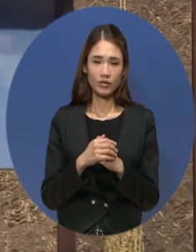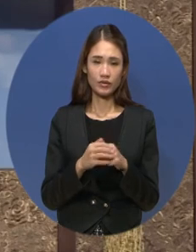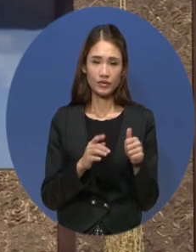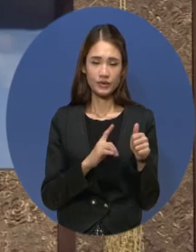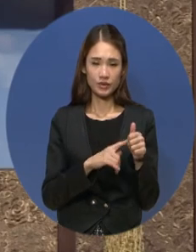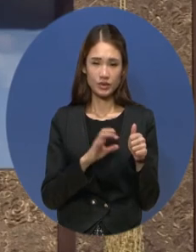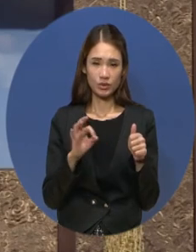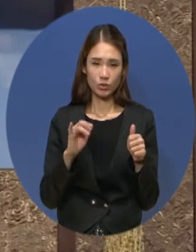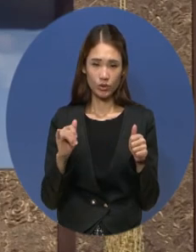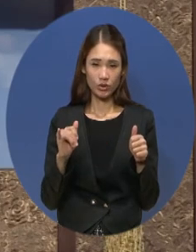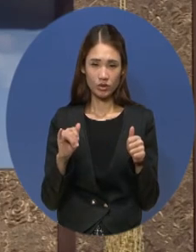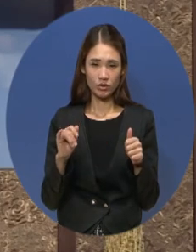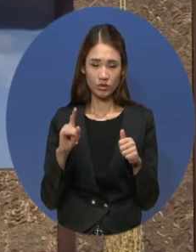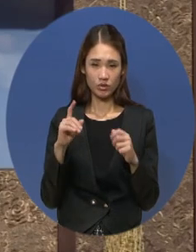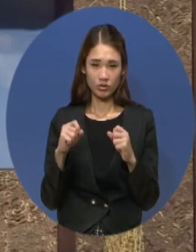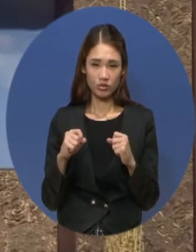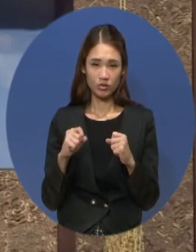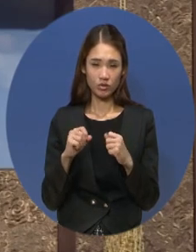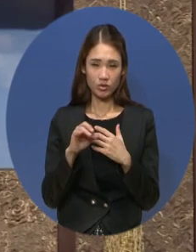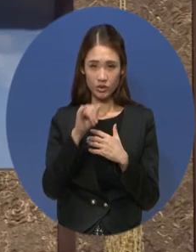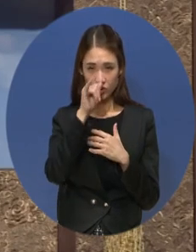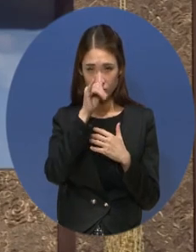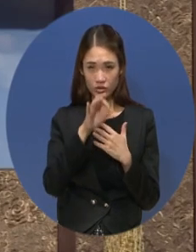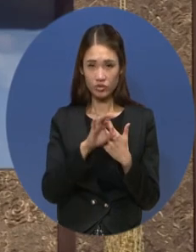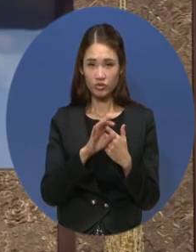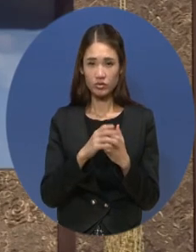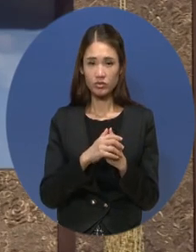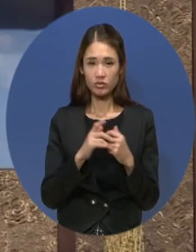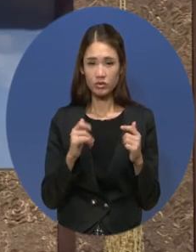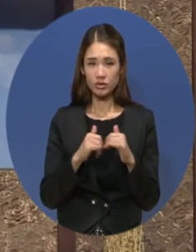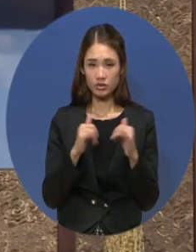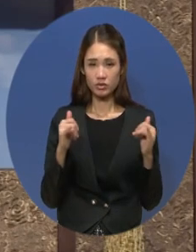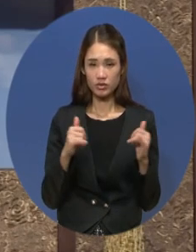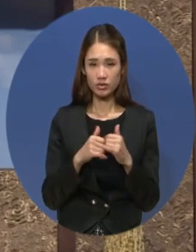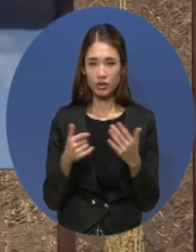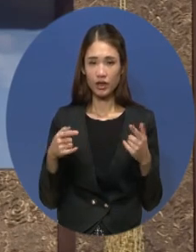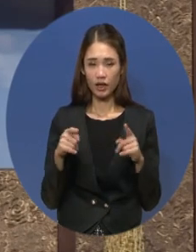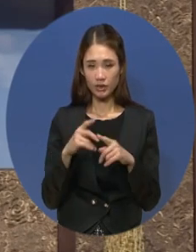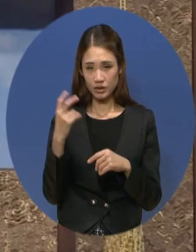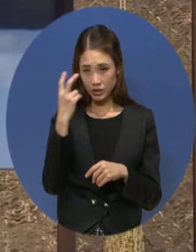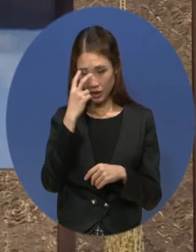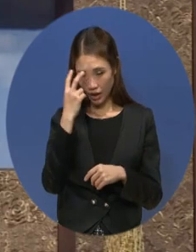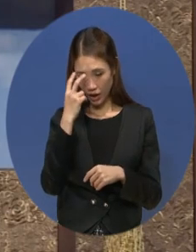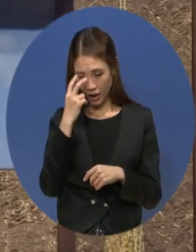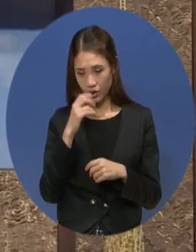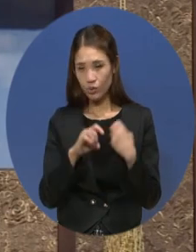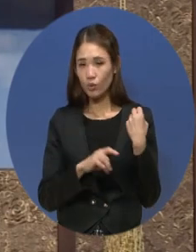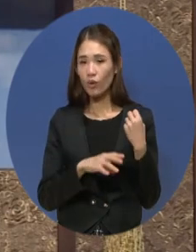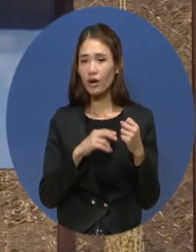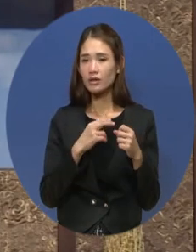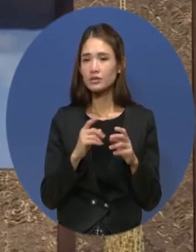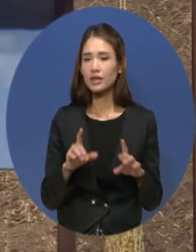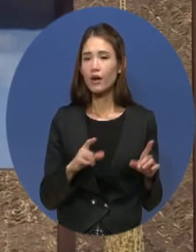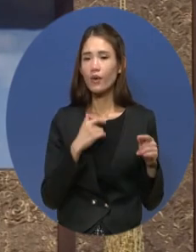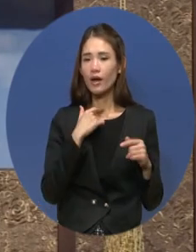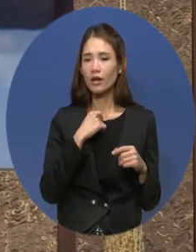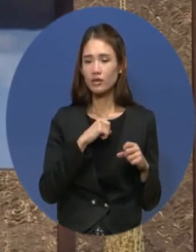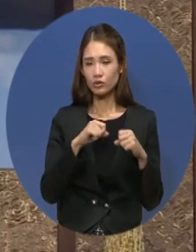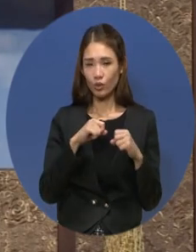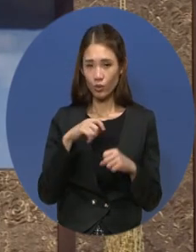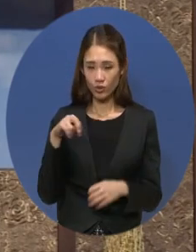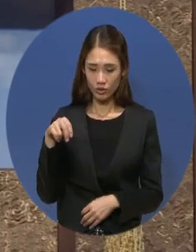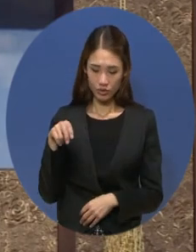a 라는 이용이 뭐 어디 거주하고 있으면 그 지역사회 를 같이 탐방하면서 원래 생활했던 동선을